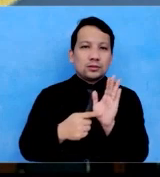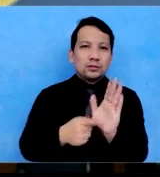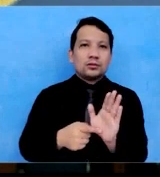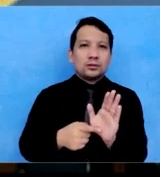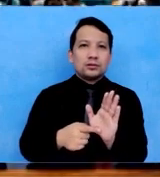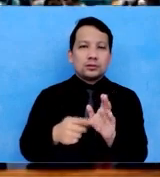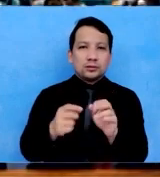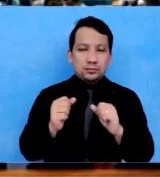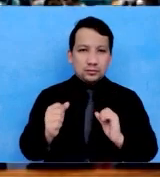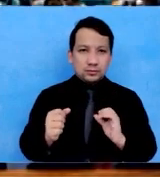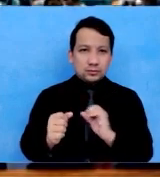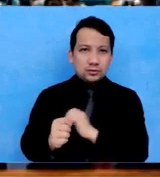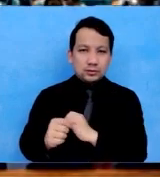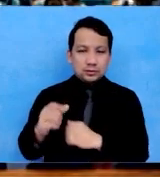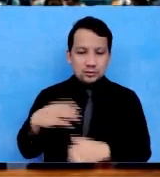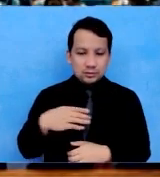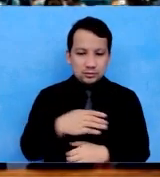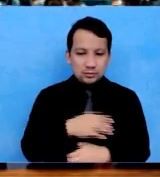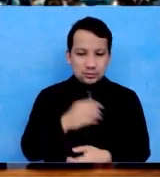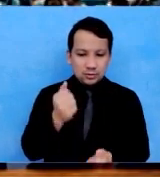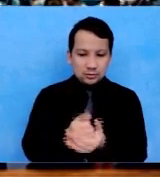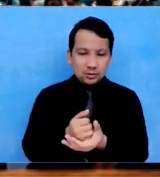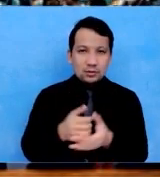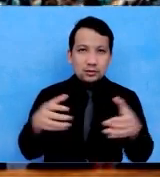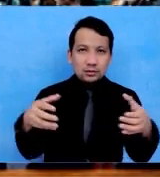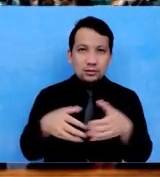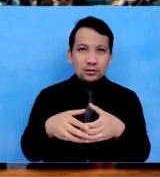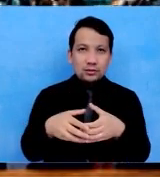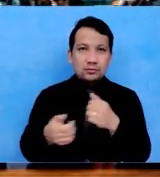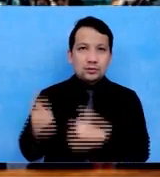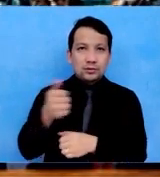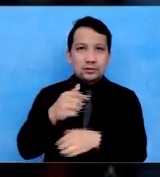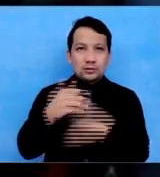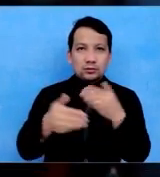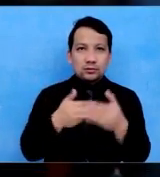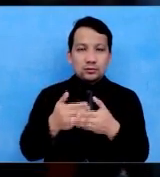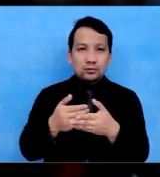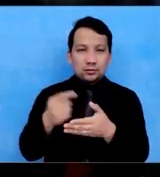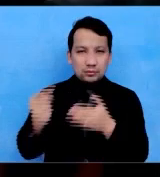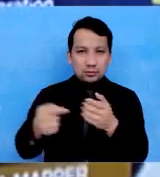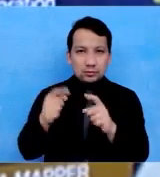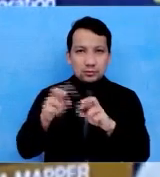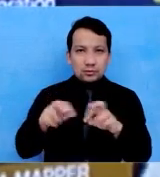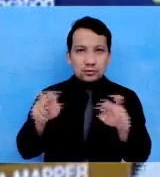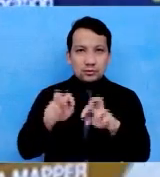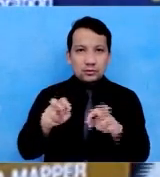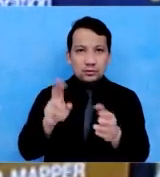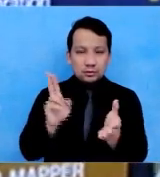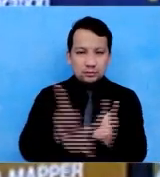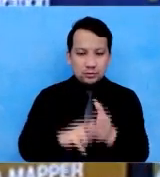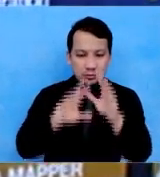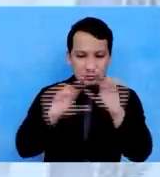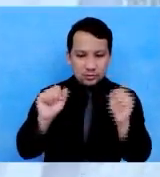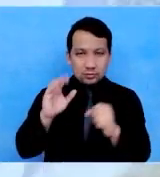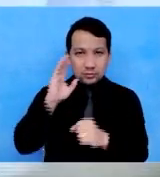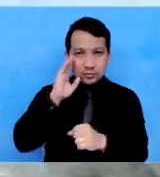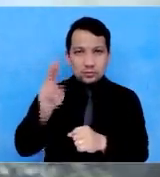at Kamara. Kapag naaprubahan na, saka na ito sasalang sa ratification para mapirmahan ni Pangulong Bongbong